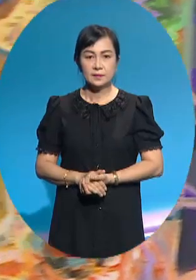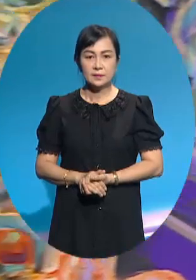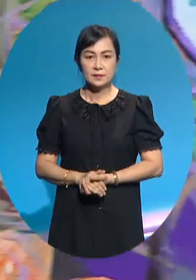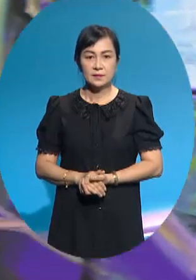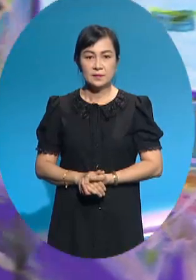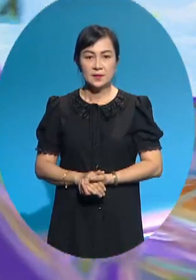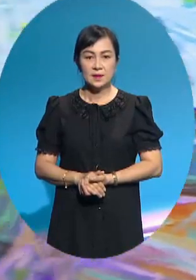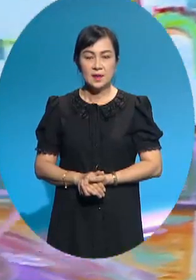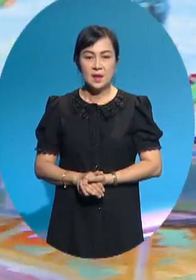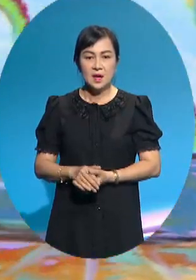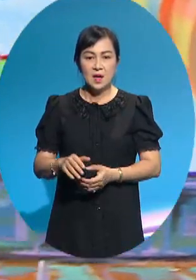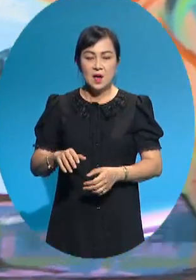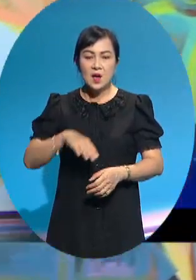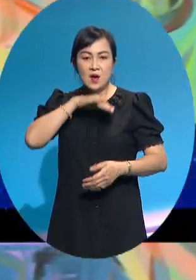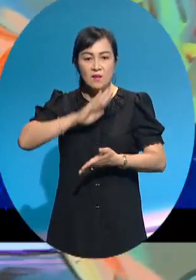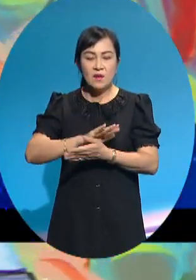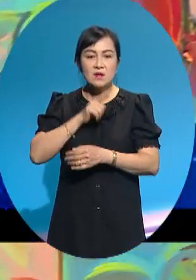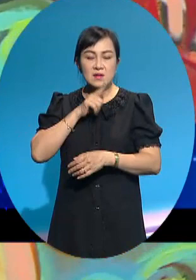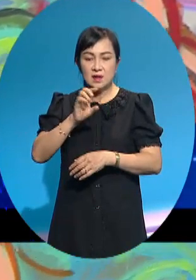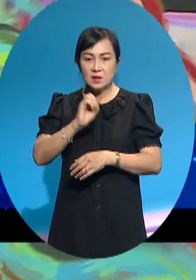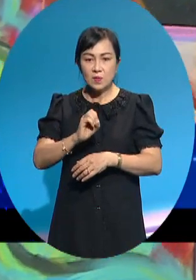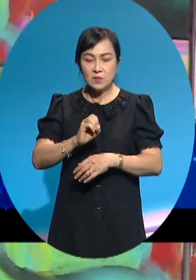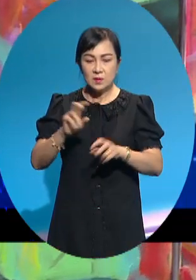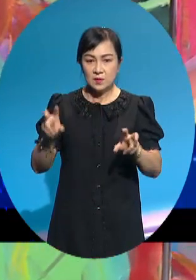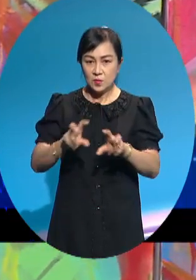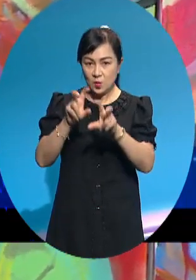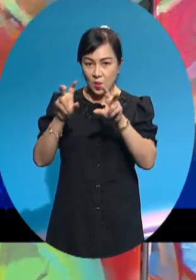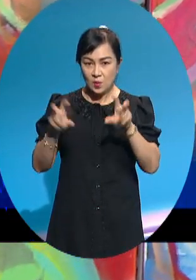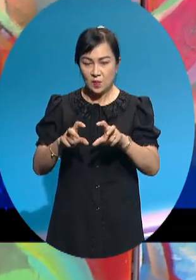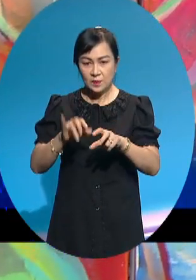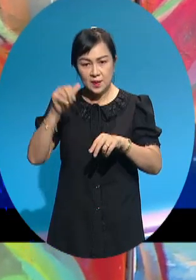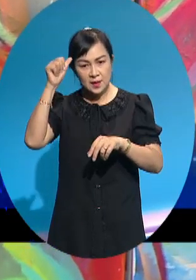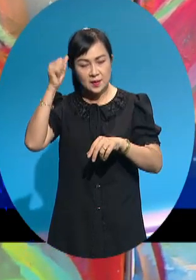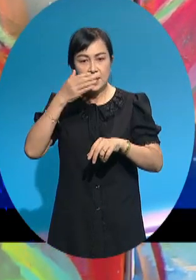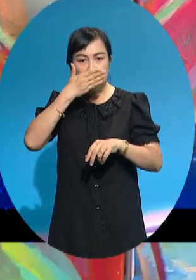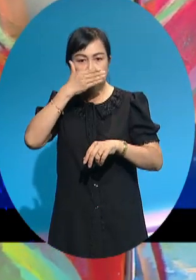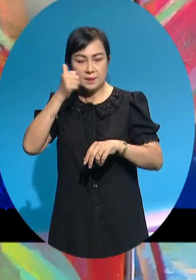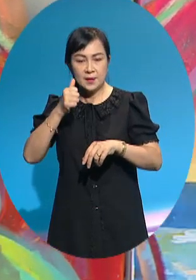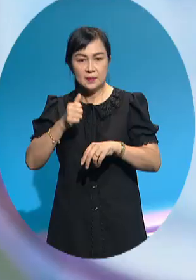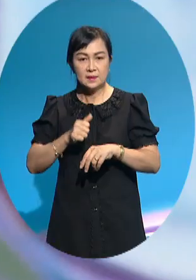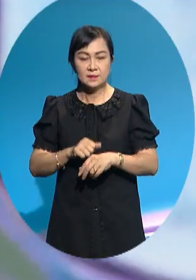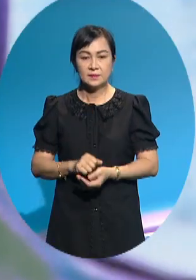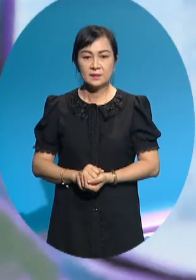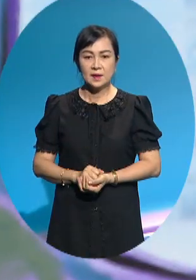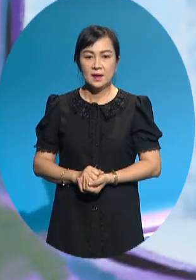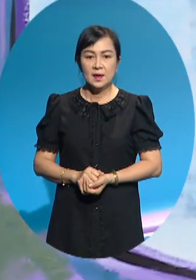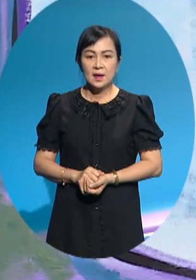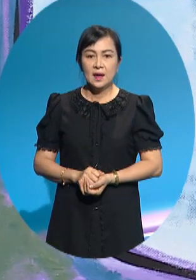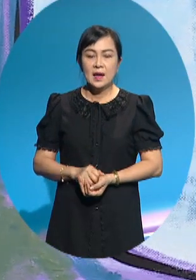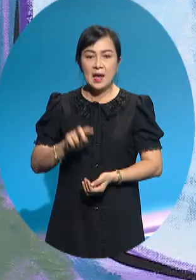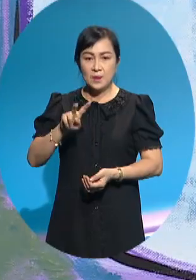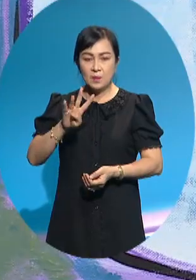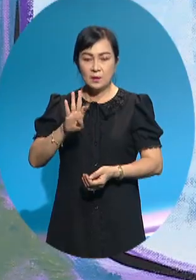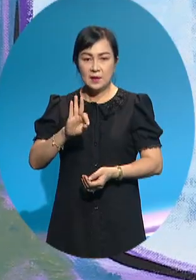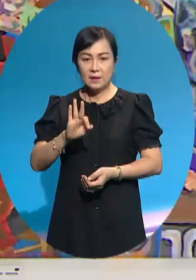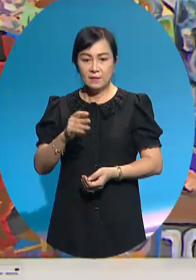Dù là loài vật không có thực, nhưng hình ảnh rồng thiên trong mắt mỗi người Việt đều chứa đựng một ý nghĩa rất đặc biệt. Thấu Lòng Bọc Giáp gồm 24 tác phẩm